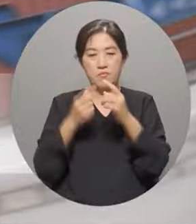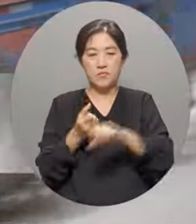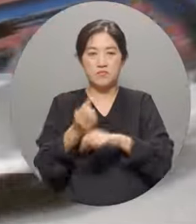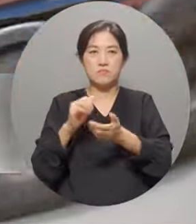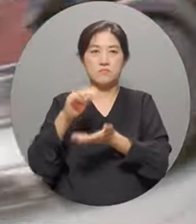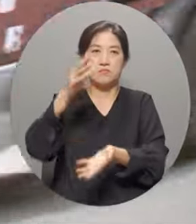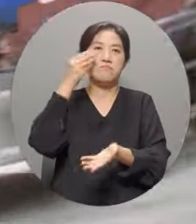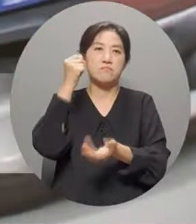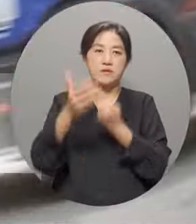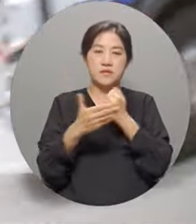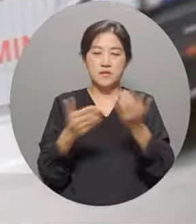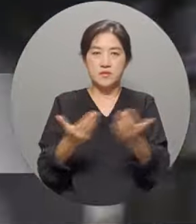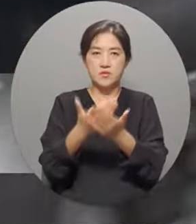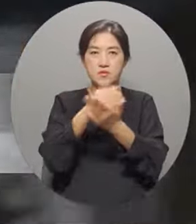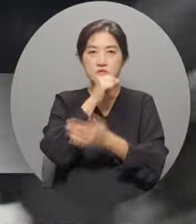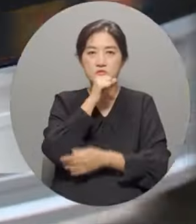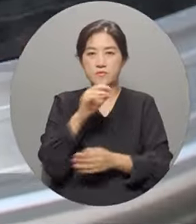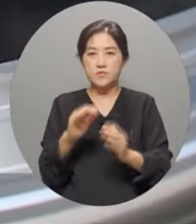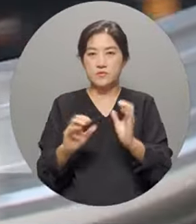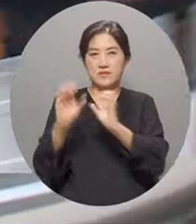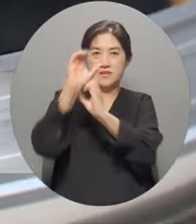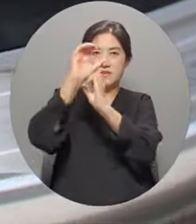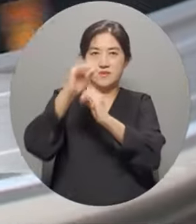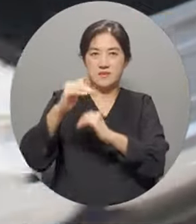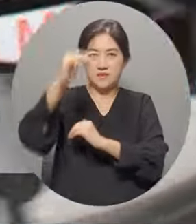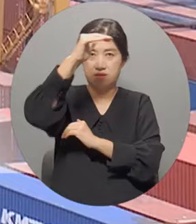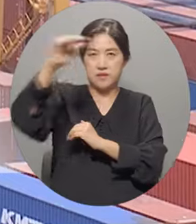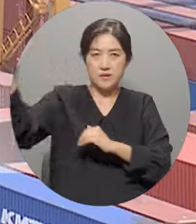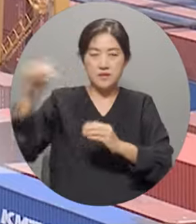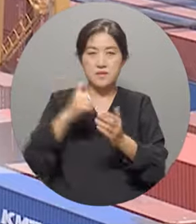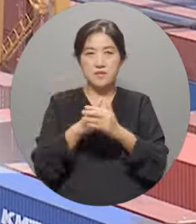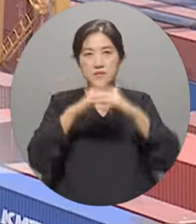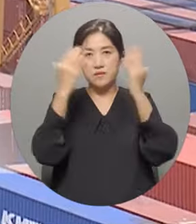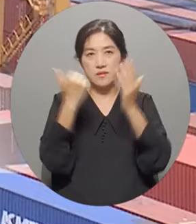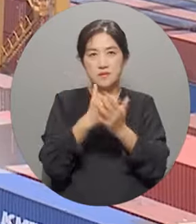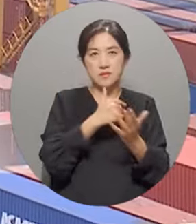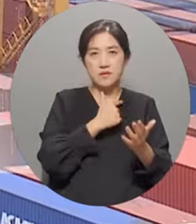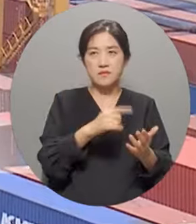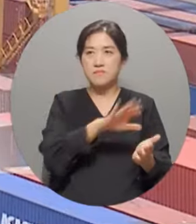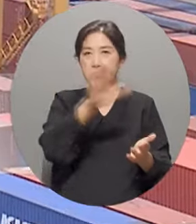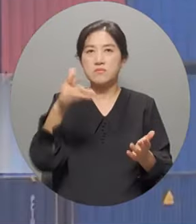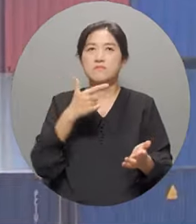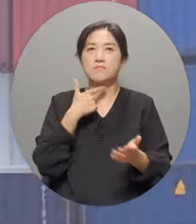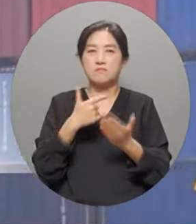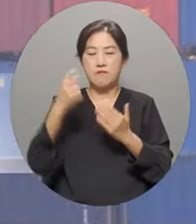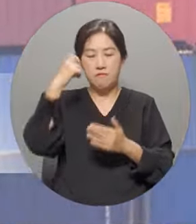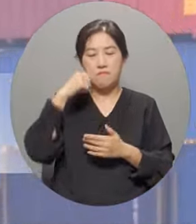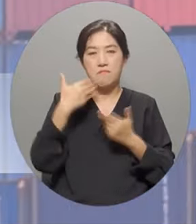회복세를 근거로 성장률 전망치를 상향했지만 지표 개선이 폭넓게 체감되도록